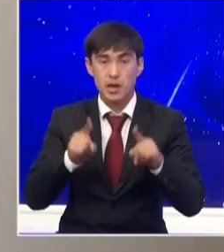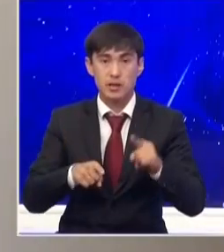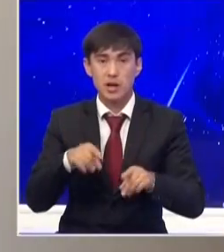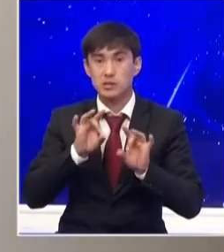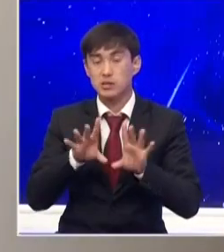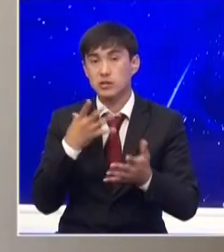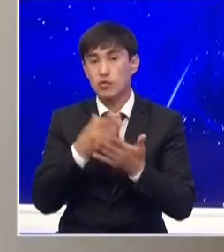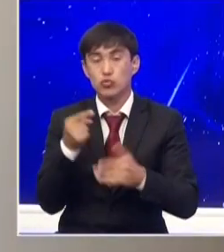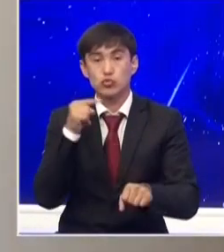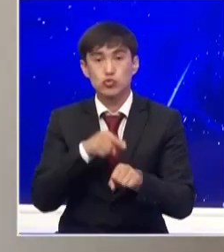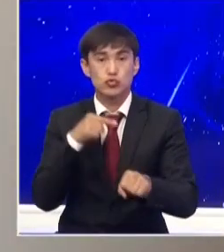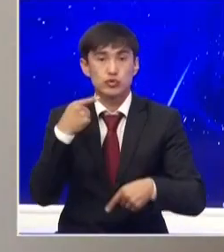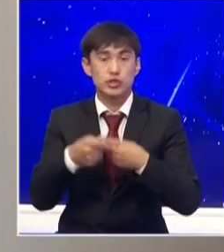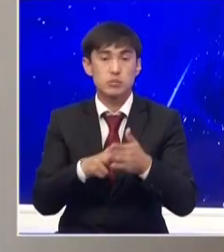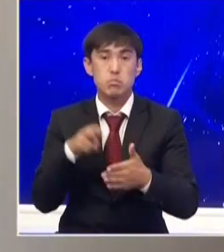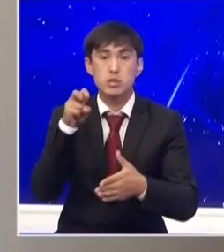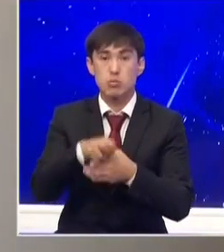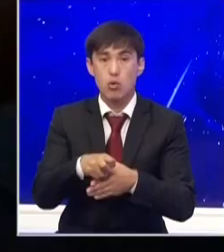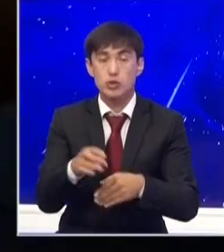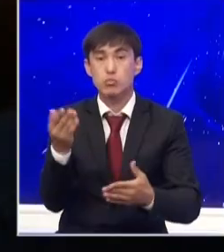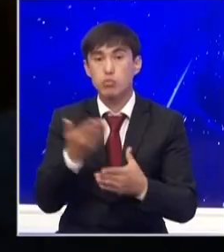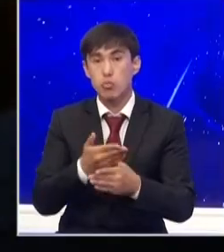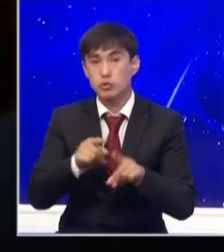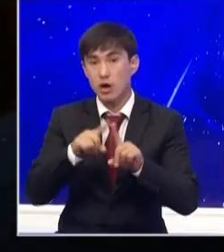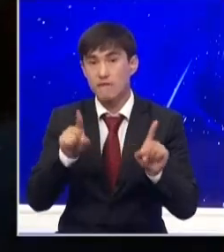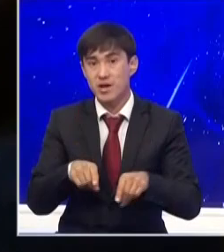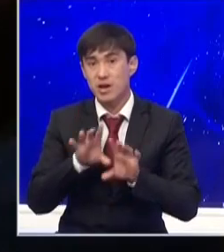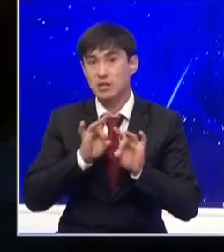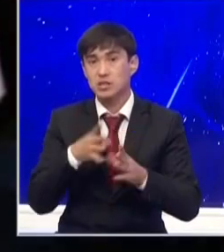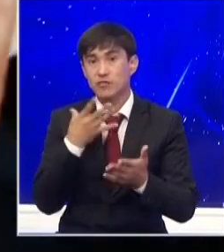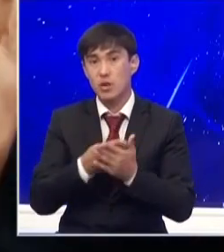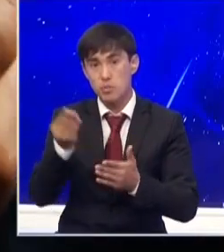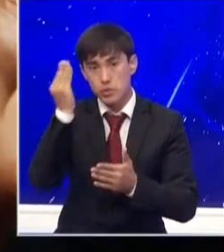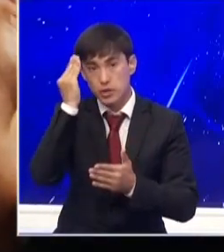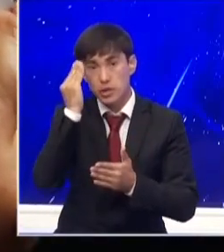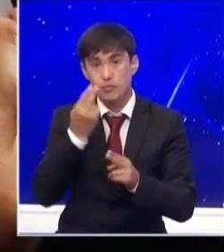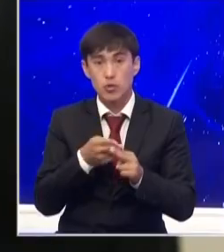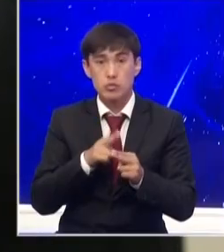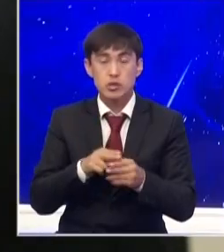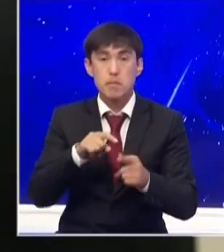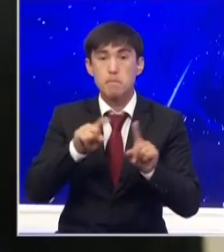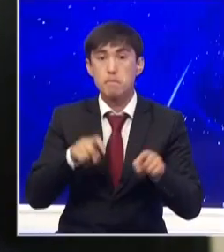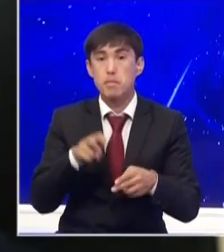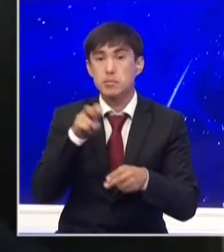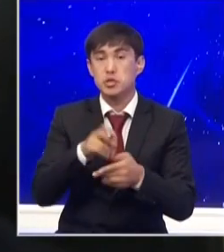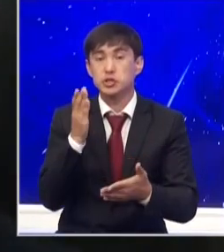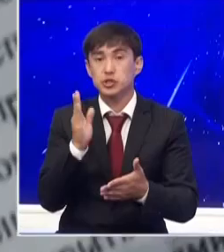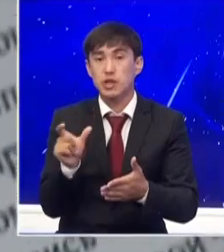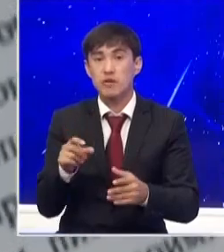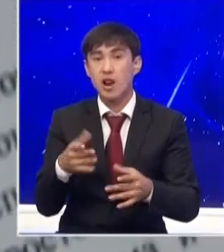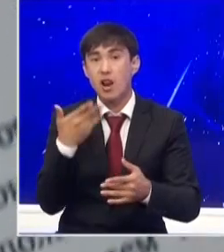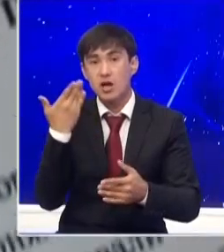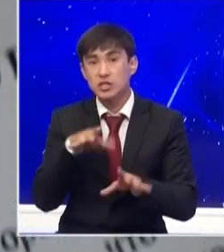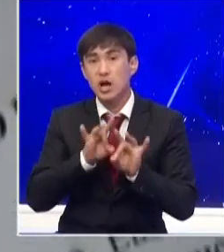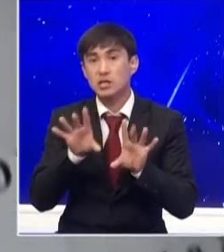рассказывали о своих чувствах через письмо и с помощью конвертов делились своими впечатлениями К тому же в письме человеку легче раскрыть